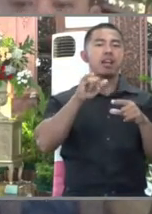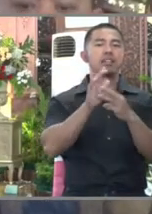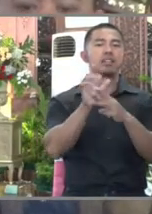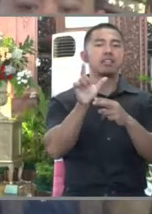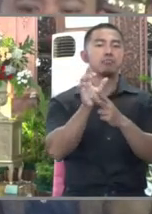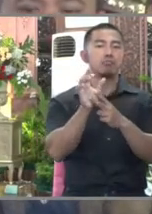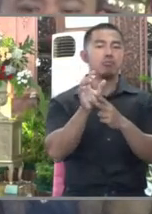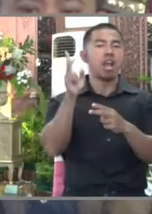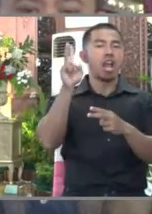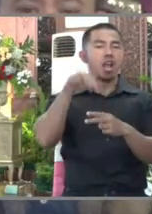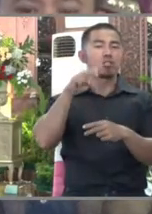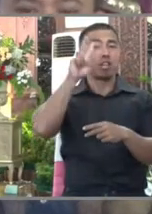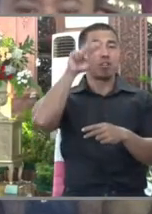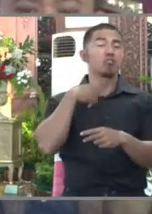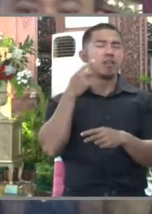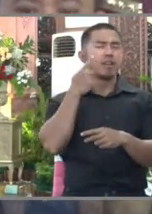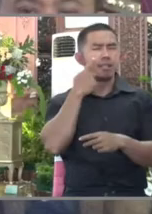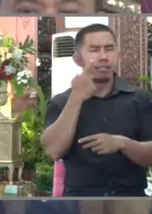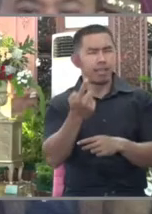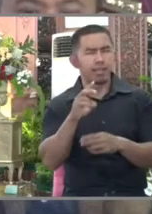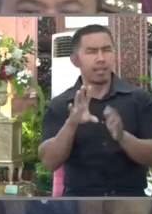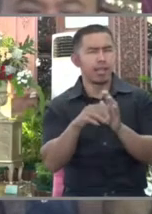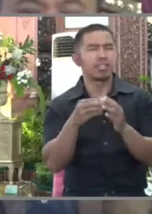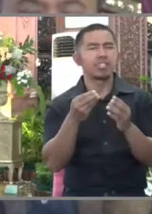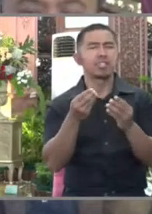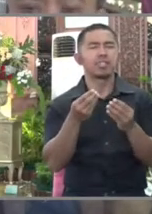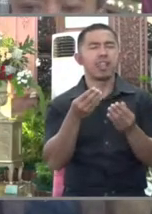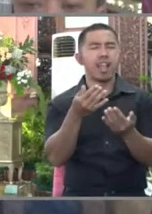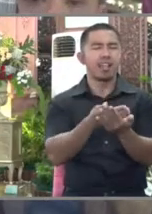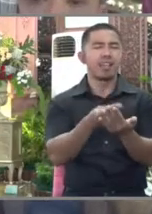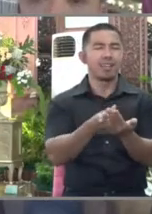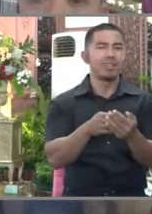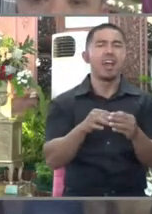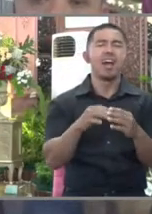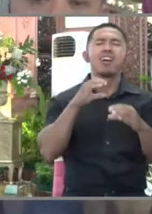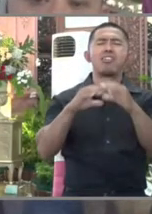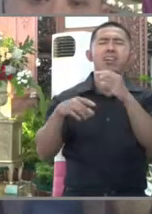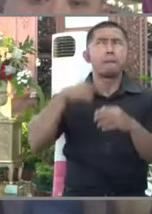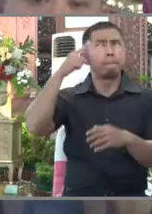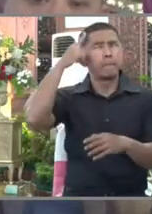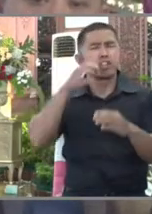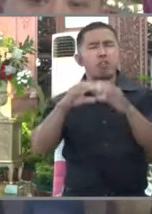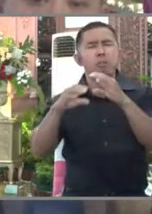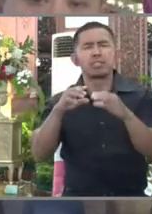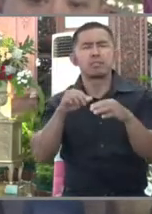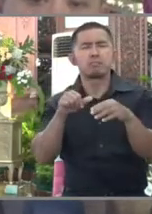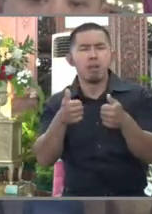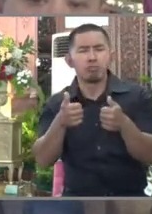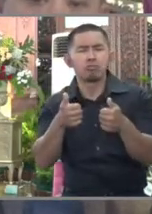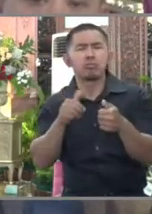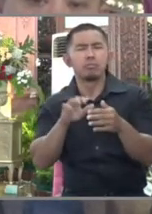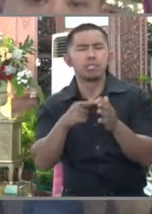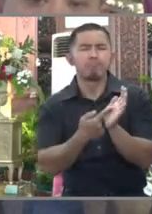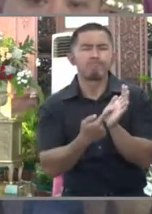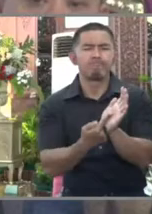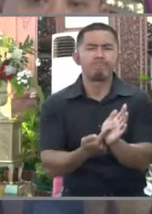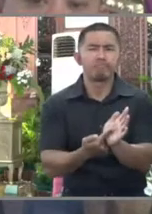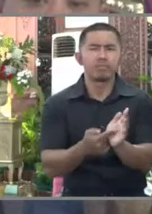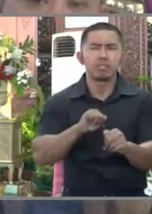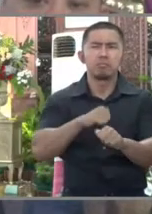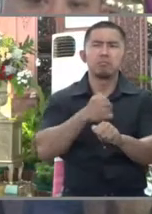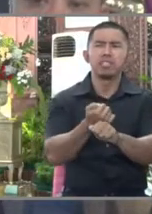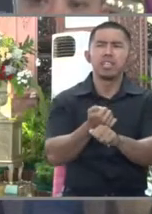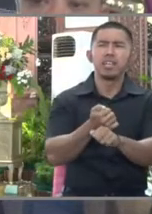di provinsi. Saya kira komunikasi-komunikasi yang dibangun seperti ini akan memperlihatkan bahwa sebetulnya kita